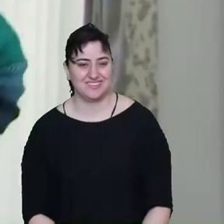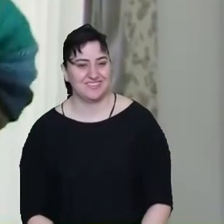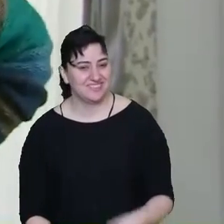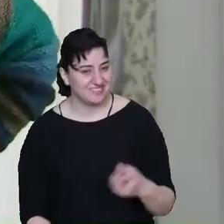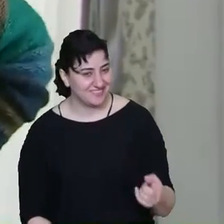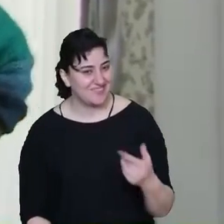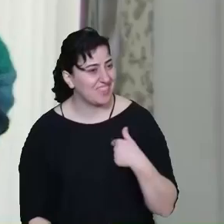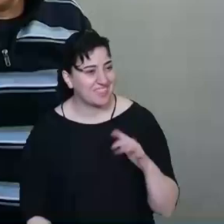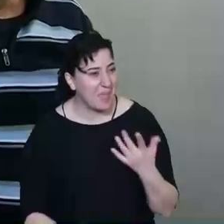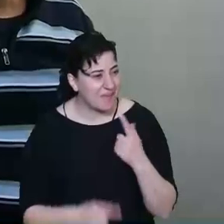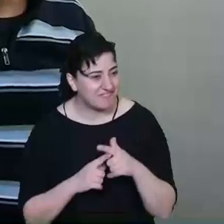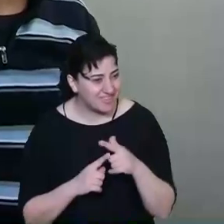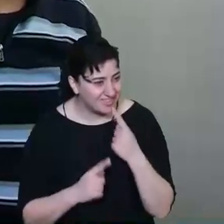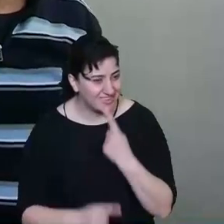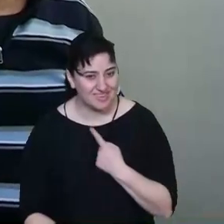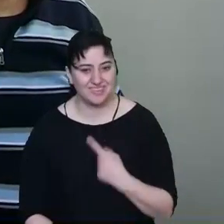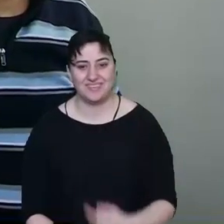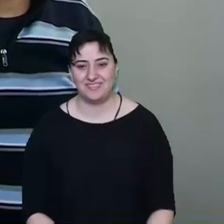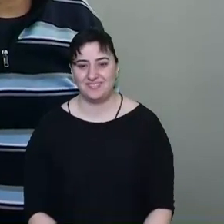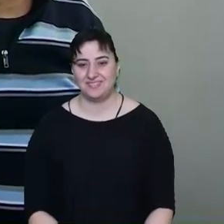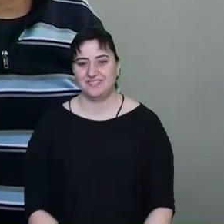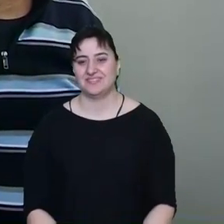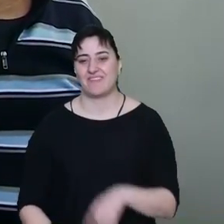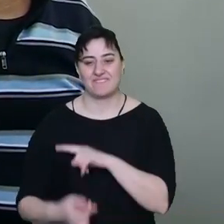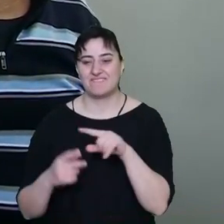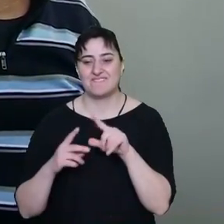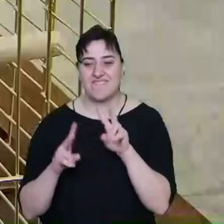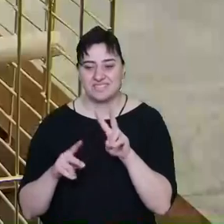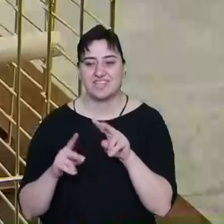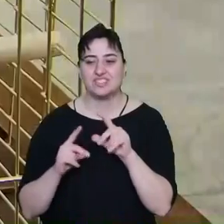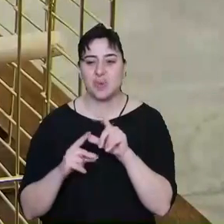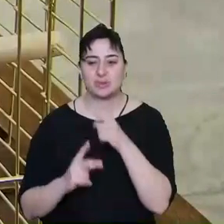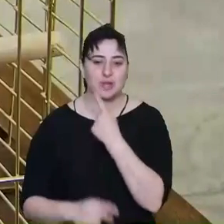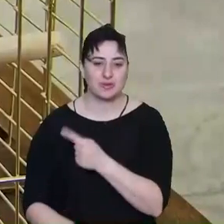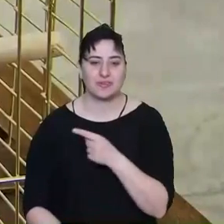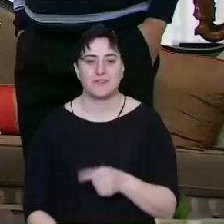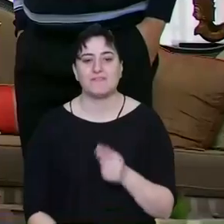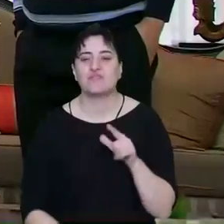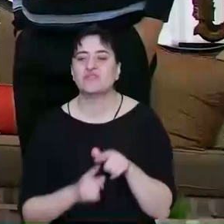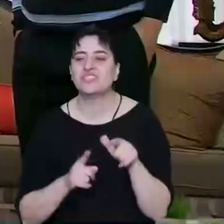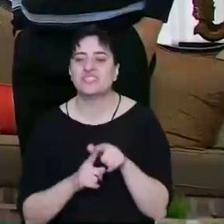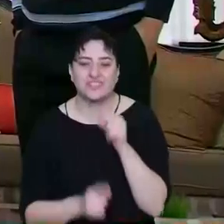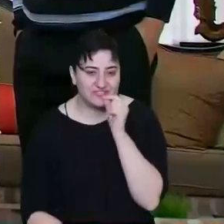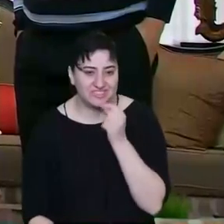La bu bana fıstık dedi la. He? Neyse de şapşal diye Meryem. Fıstık, fıstık.